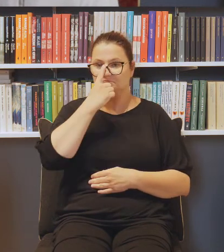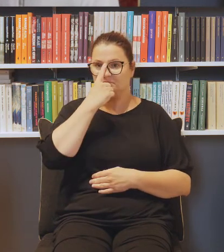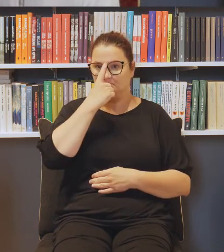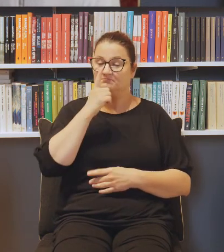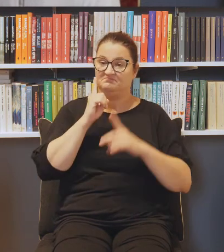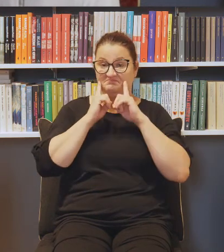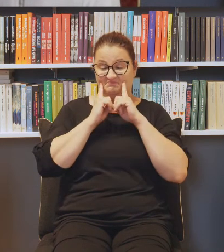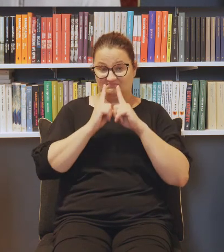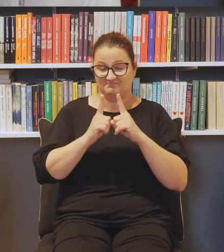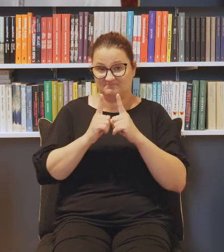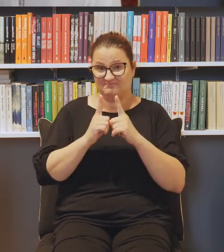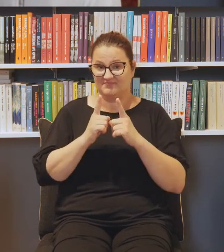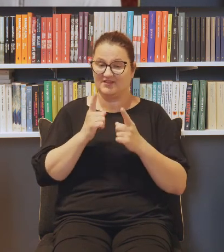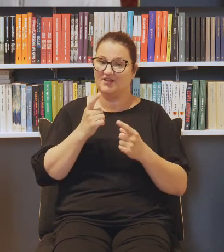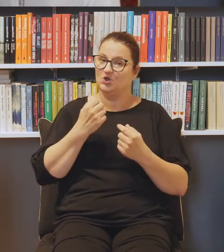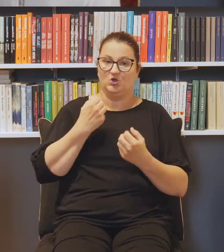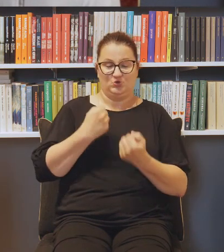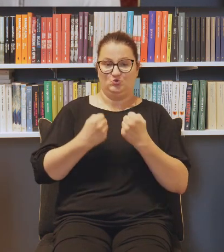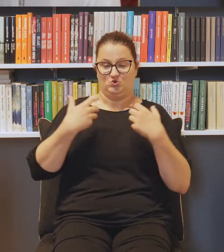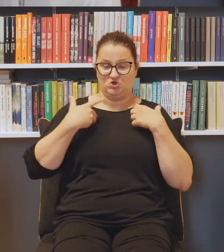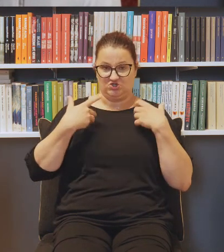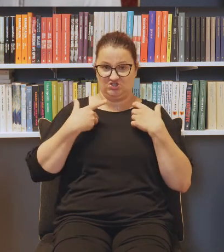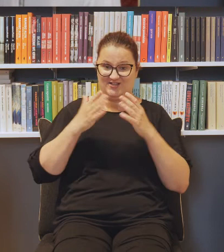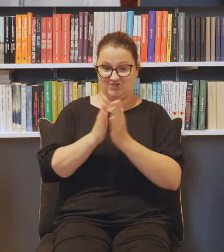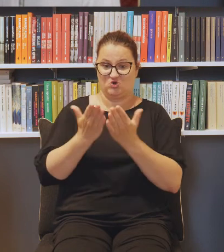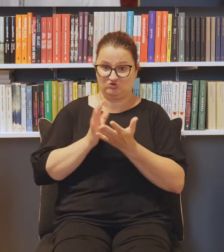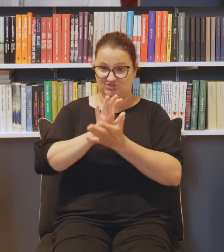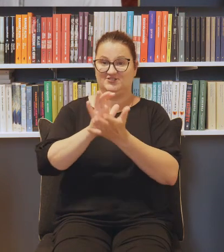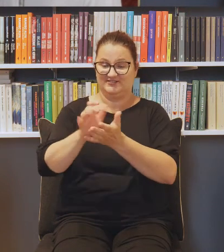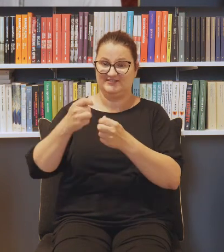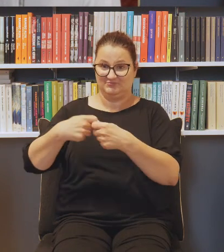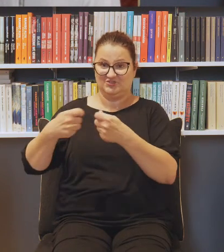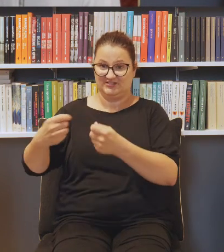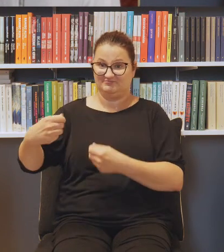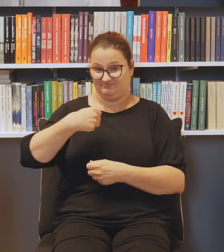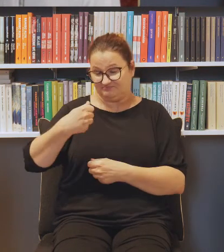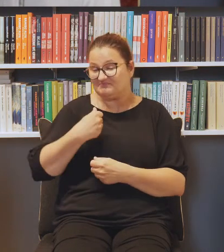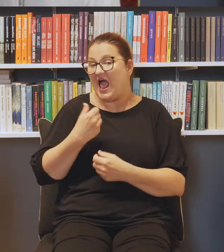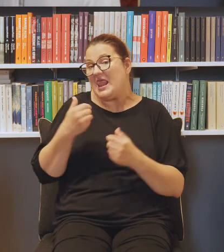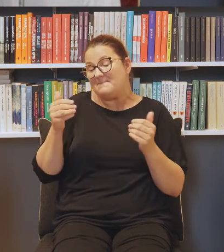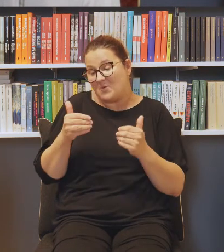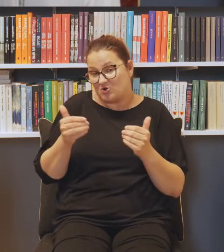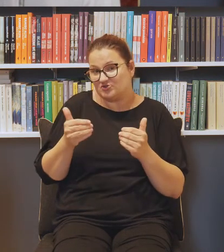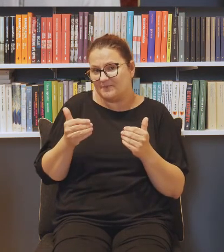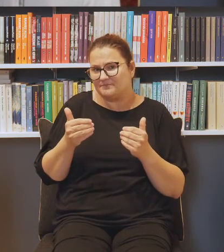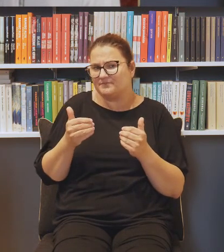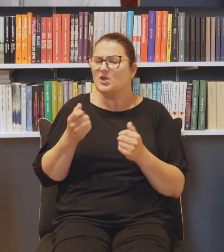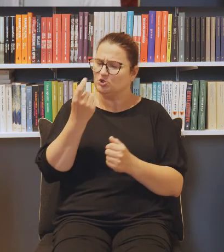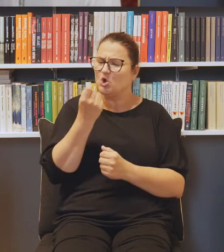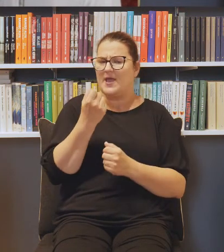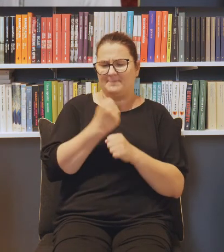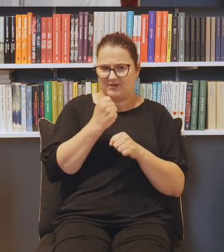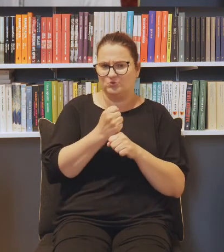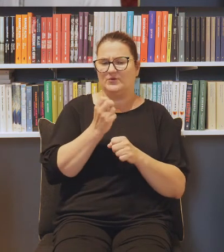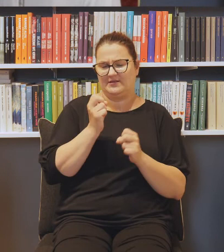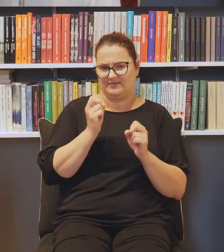Rzeczywiście trudno się utrzymywać z bycia pisarzem, ale może trochę pracuję. Pracuję